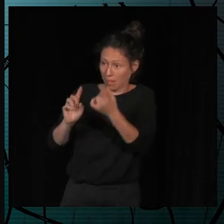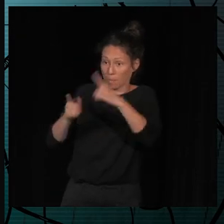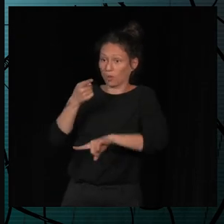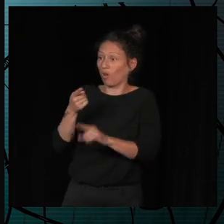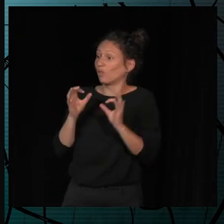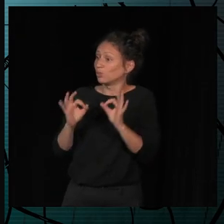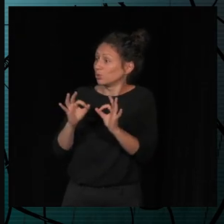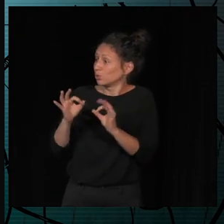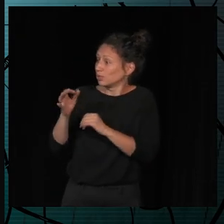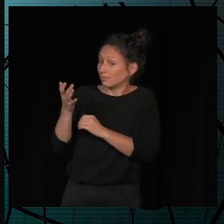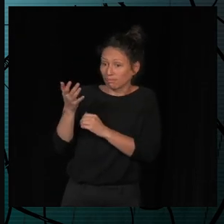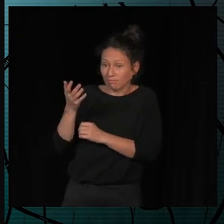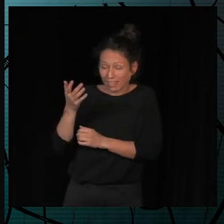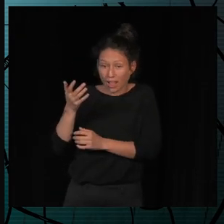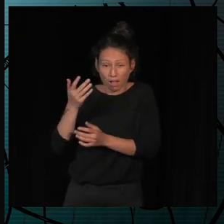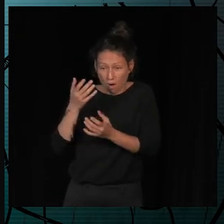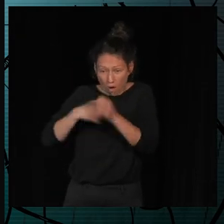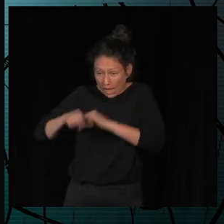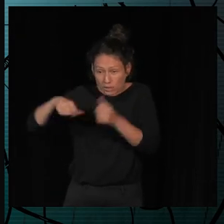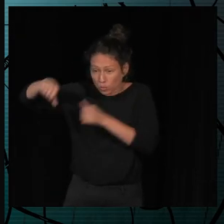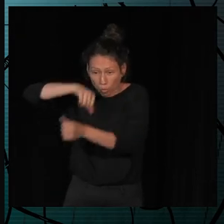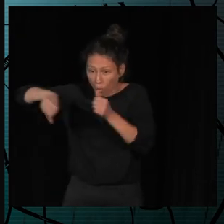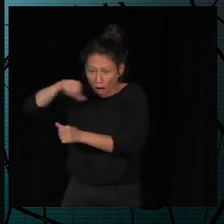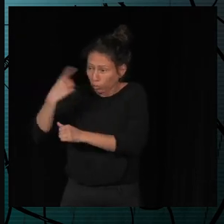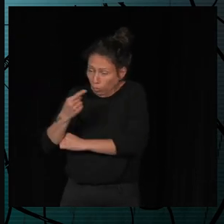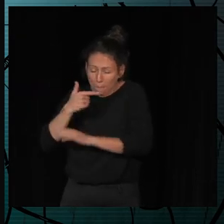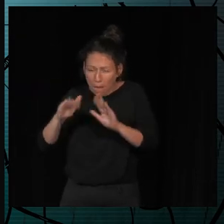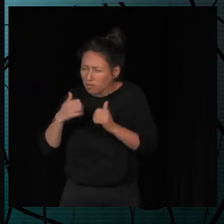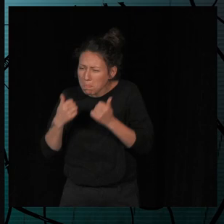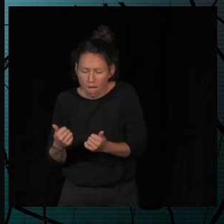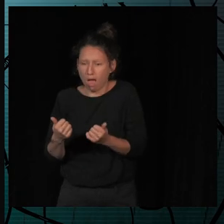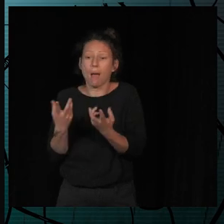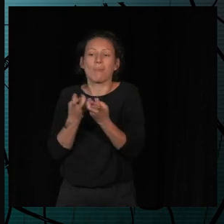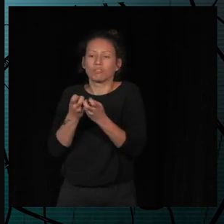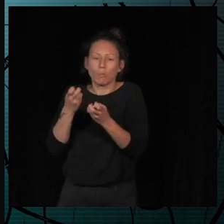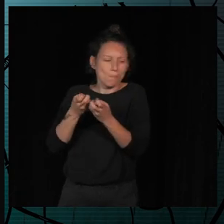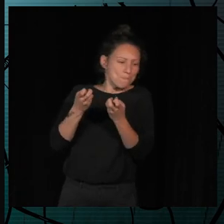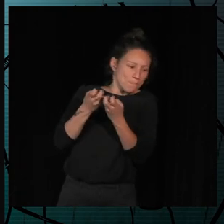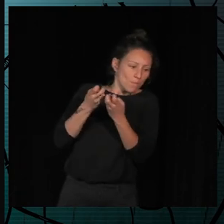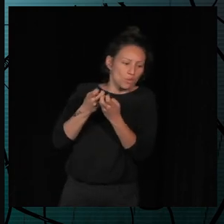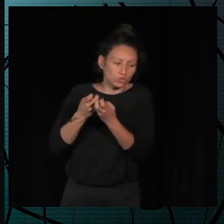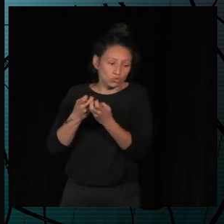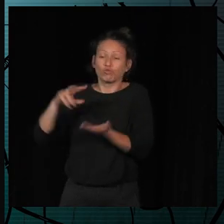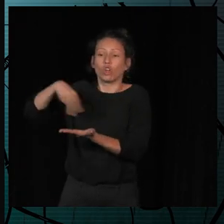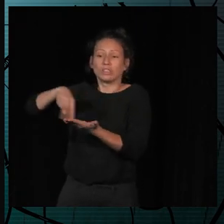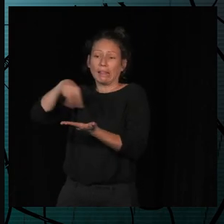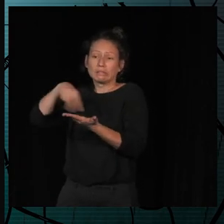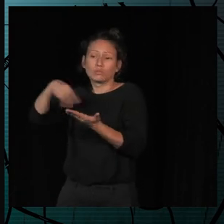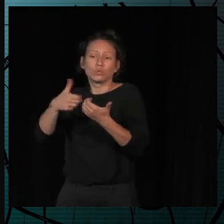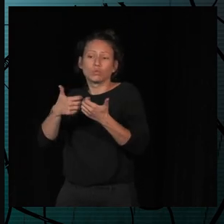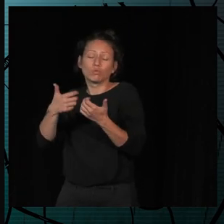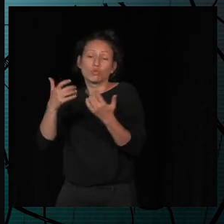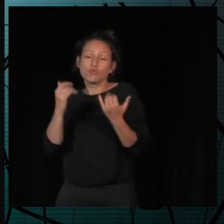mettre en place des tourn ça marche très très bien Just Dance ça marche très très bien on lutte contre la sédentarité et en plus on fait